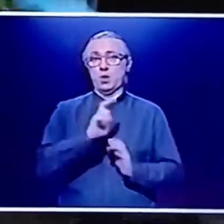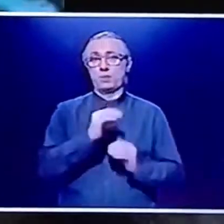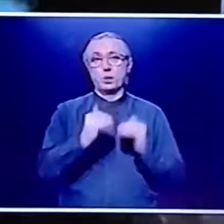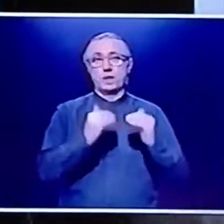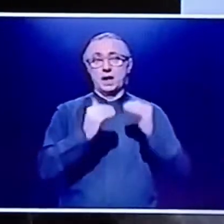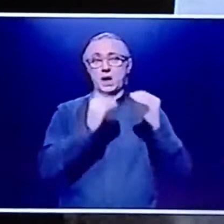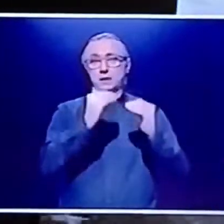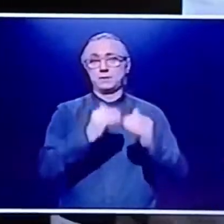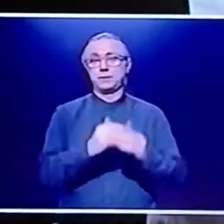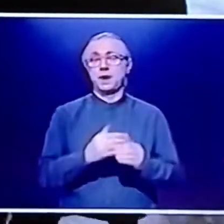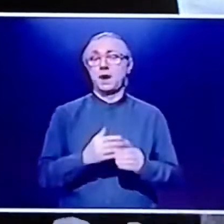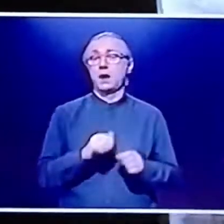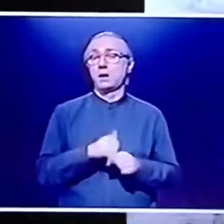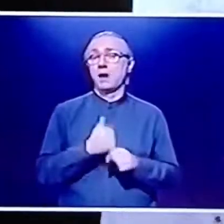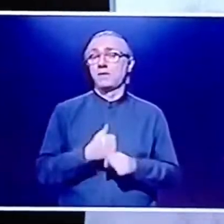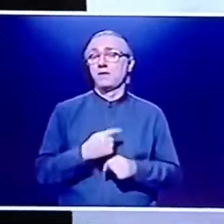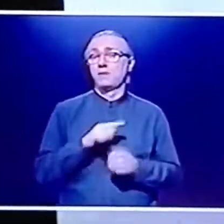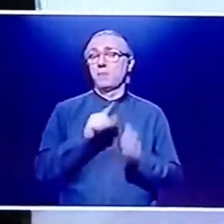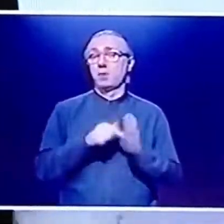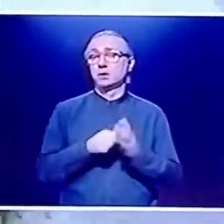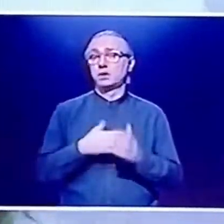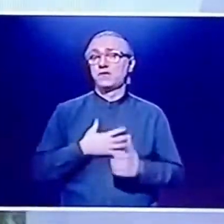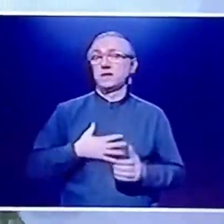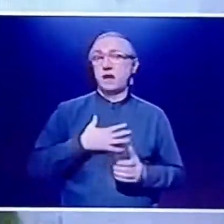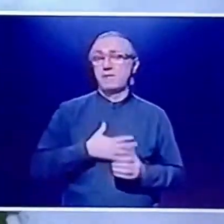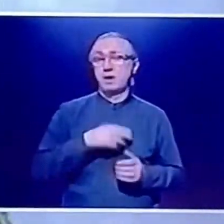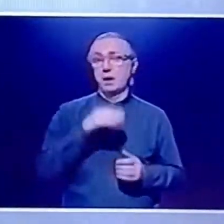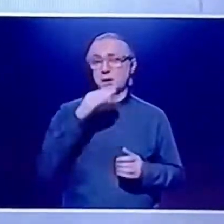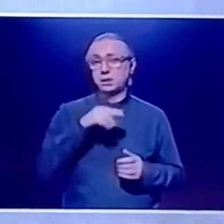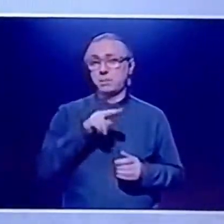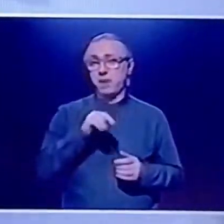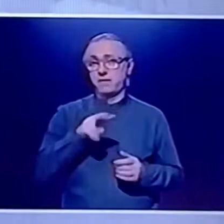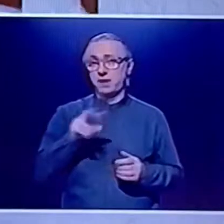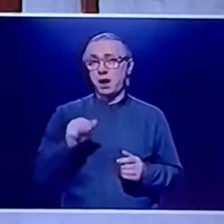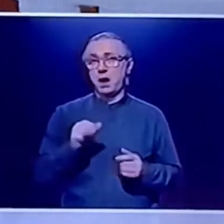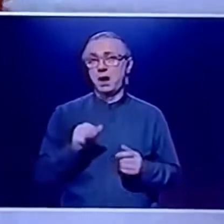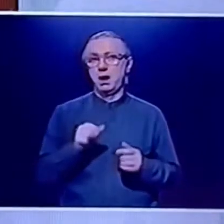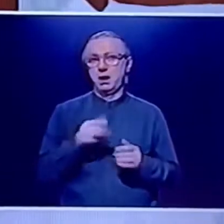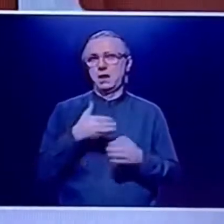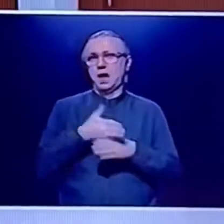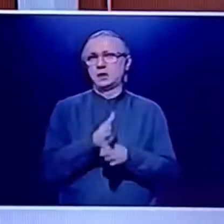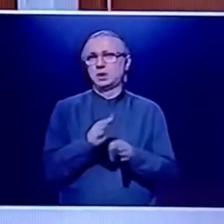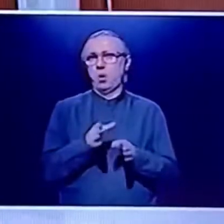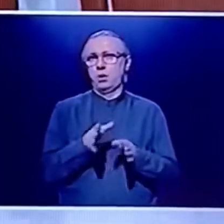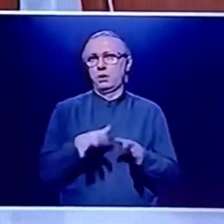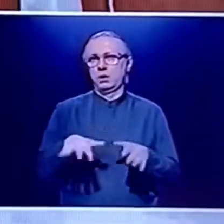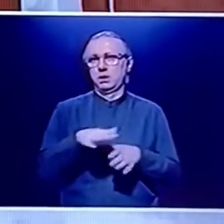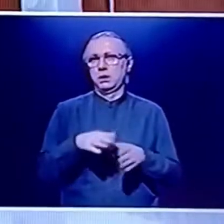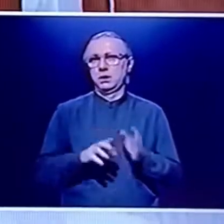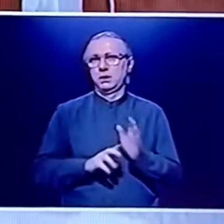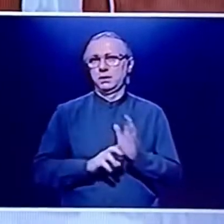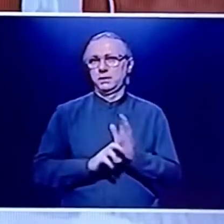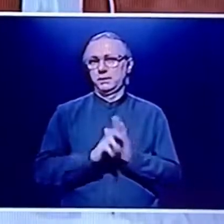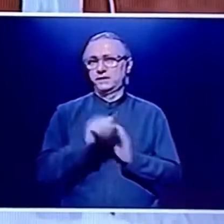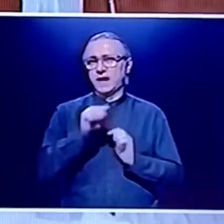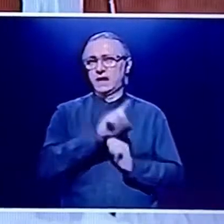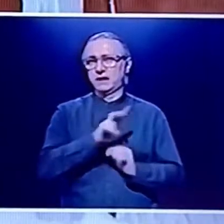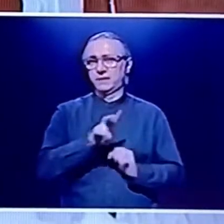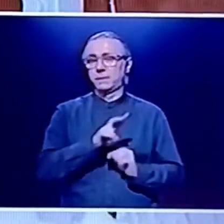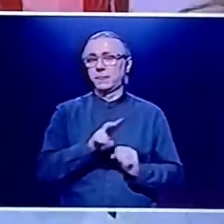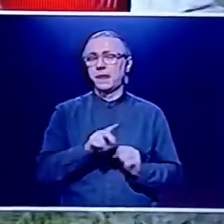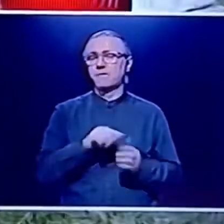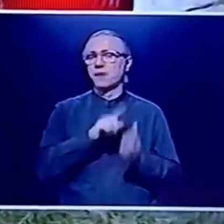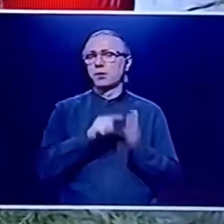волновавший отца Павла, многие годы возглавлявшего Федосеевский раскол, это вопрос о причастии тела и крови